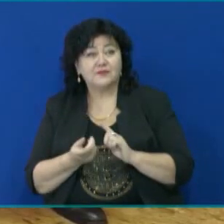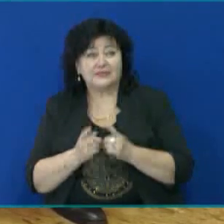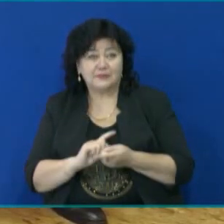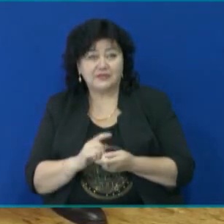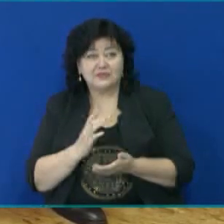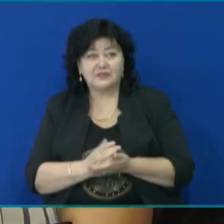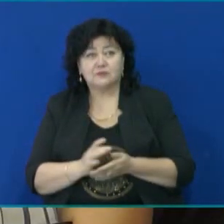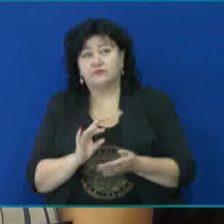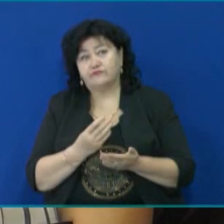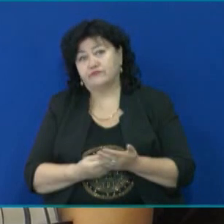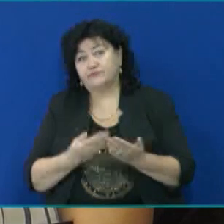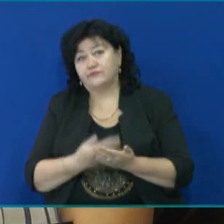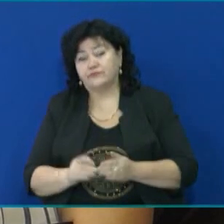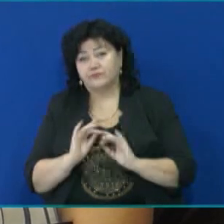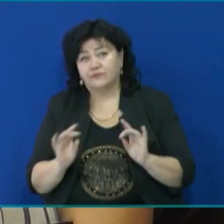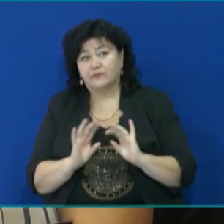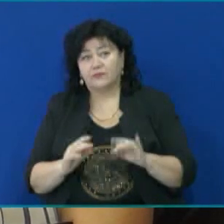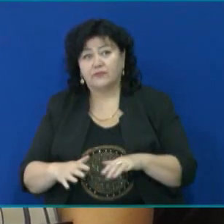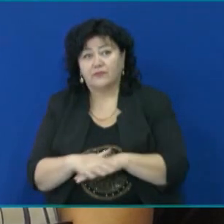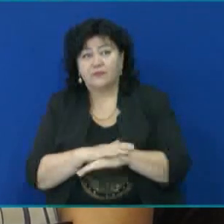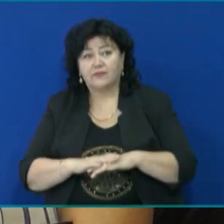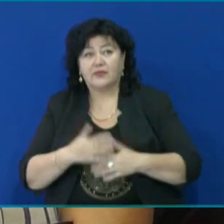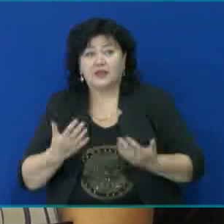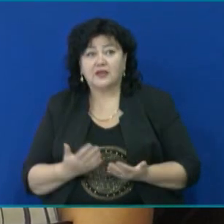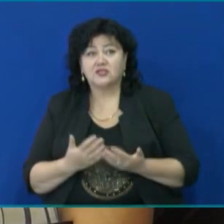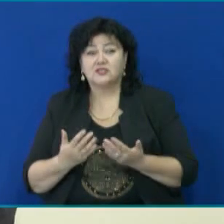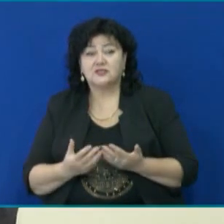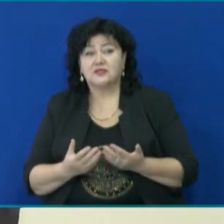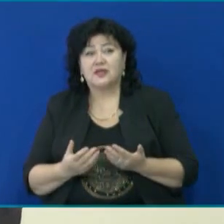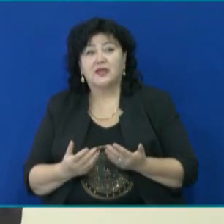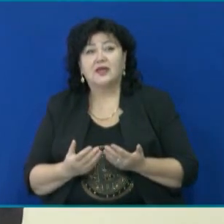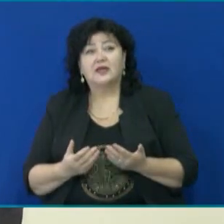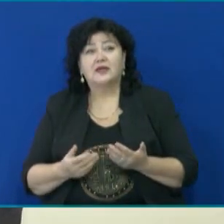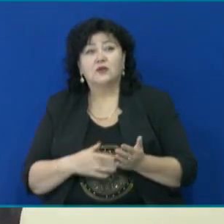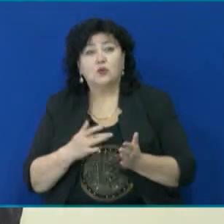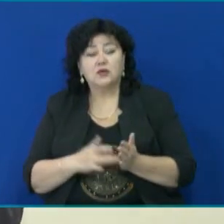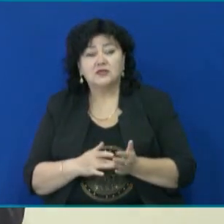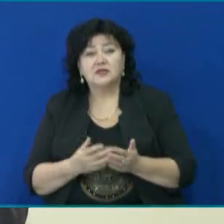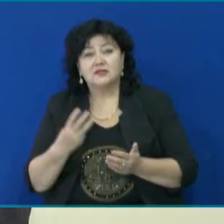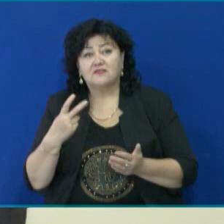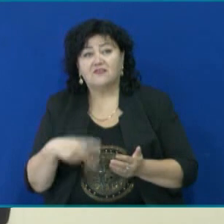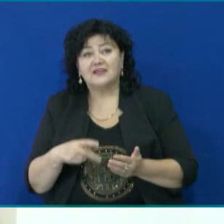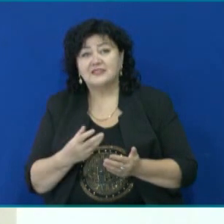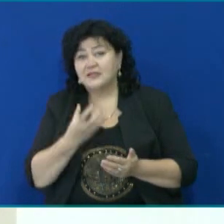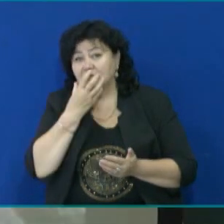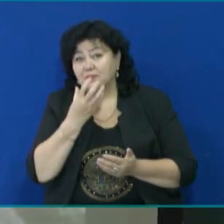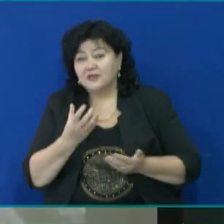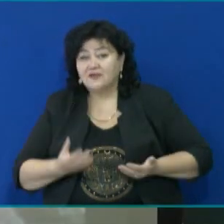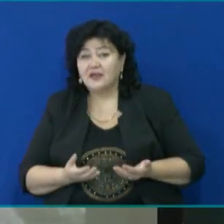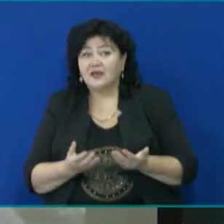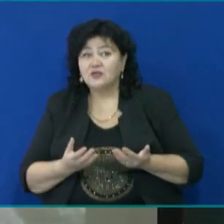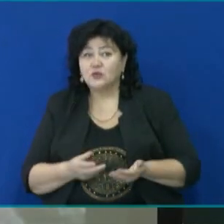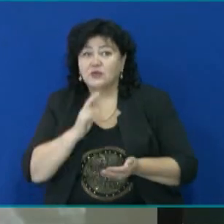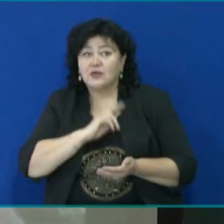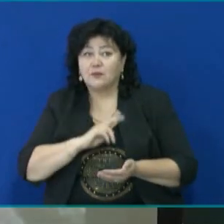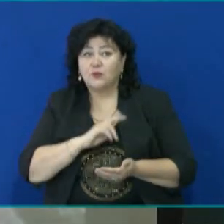тұрғындар ақпараттандырылуда. Бүгінде Курчатов тұрғындарына 20 қазанды қызмет көрсетіп отыр. Қолданыстағы тариф тиімсіз